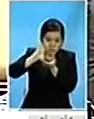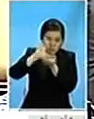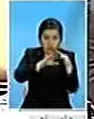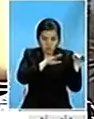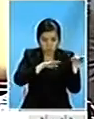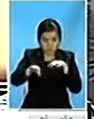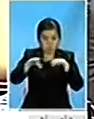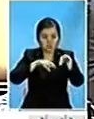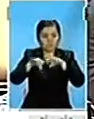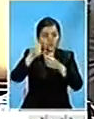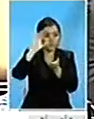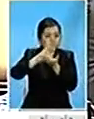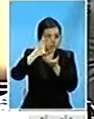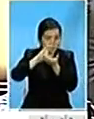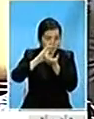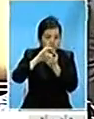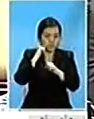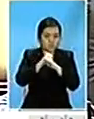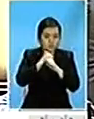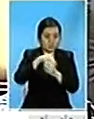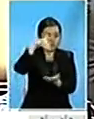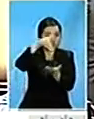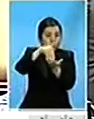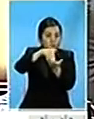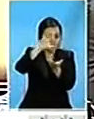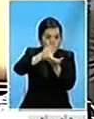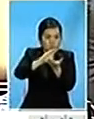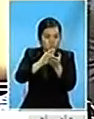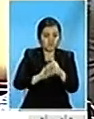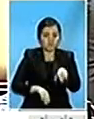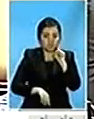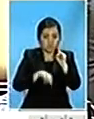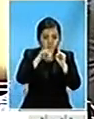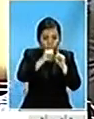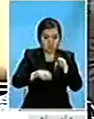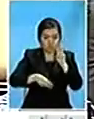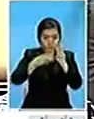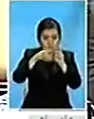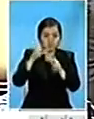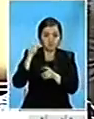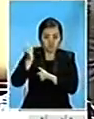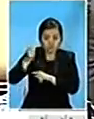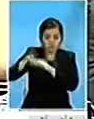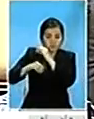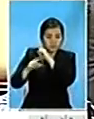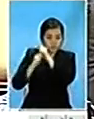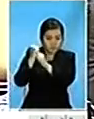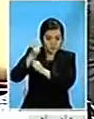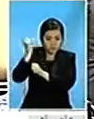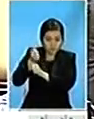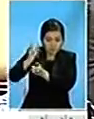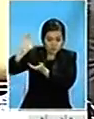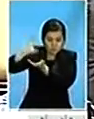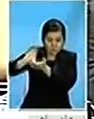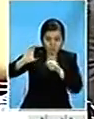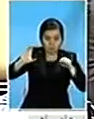ไว้ในลักษณะของการเป็นงบกลาง 120,000 ล้านที่จะใช้จากงบประจำปีปัจจุบันเพียงแต่ว่าเ